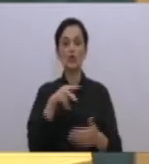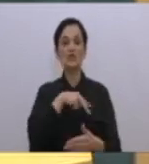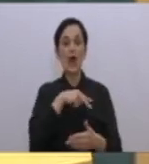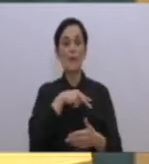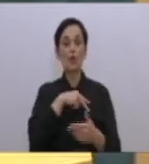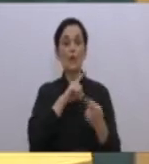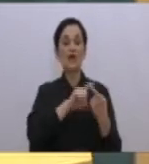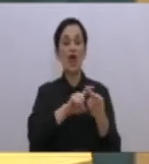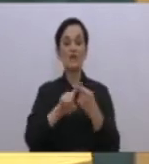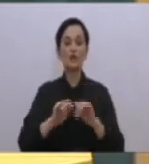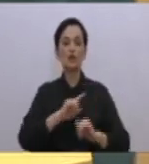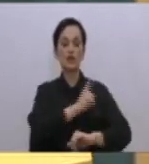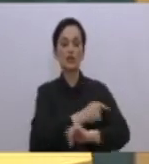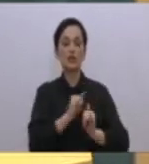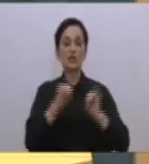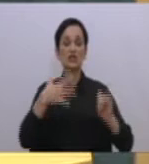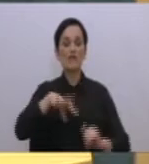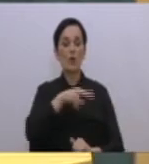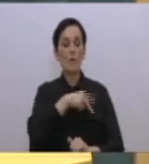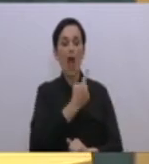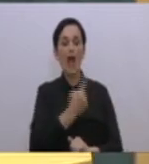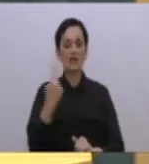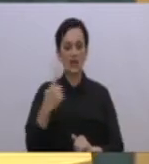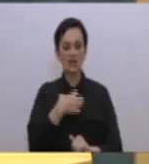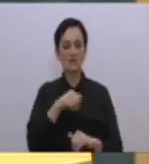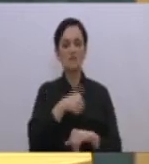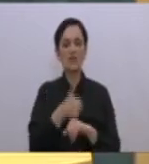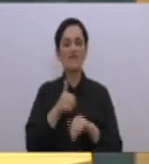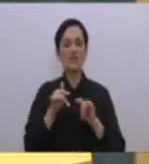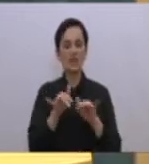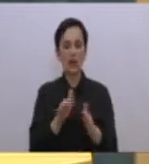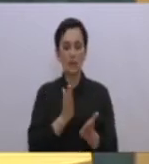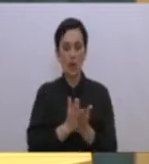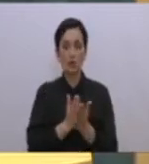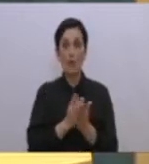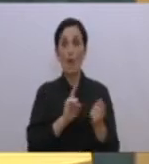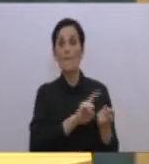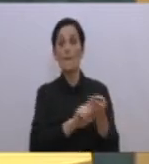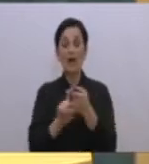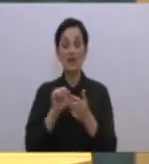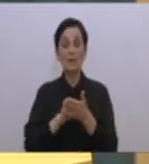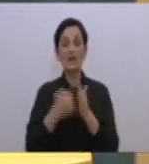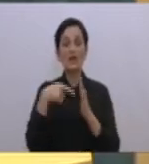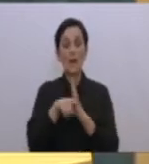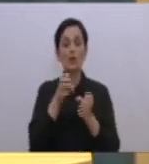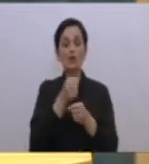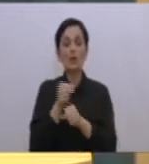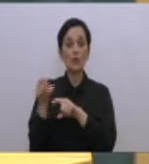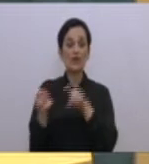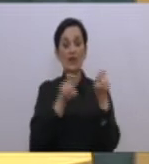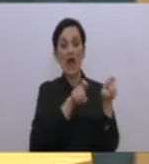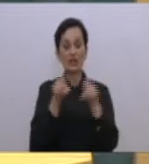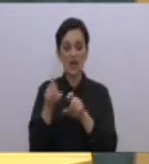კავშირების გაძლიერება საქართველოს პარლამენტის ერთ-ერთი მთავარი საქმიანობა გახდა. Პანდემიის გამო შეზღუდული გადაადგილების